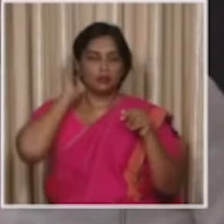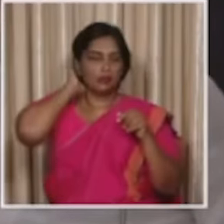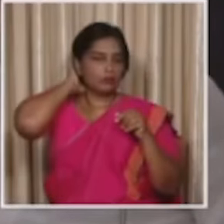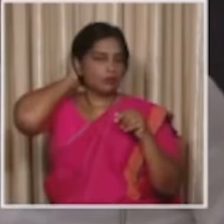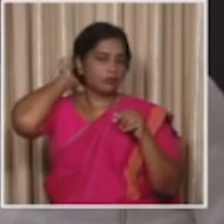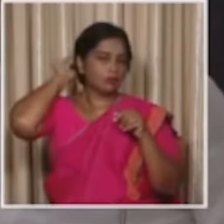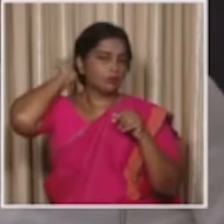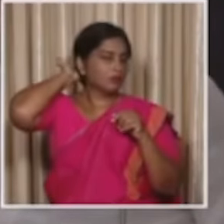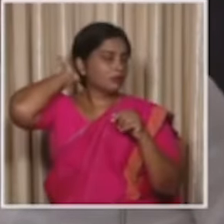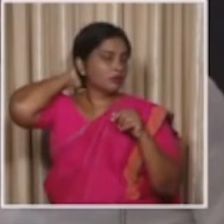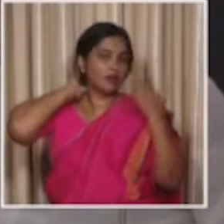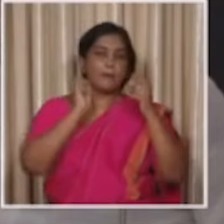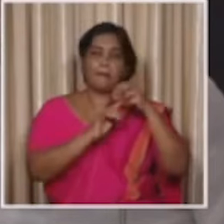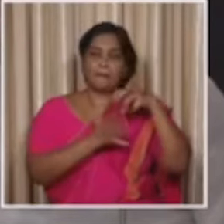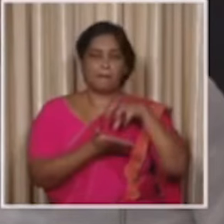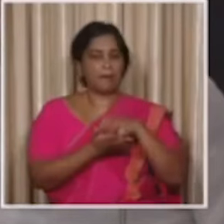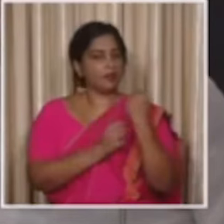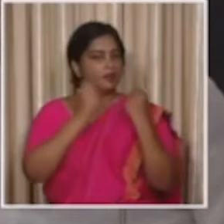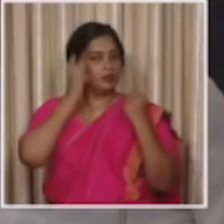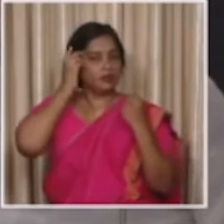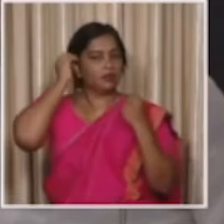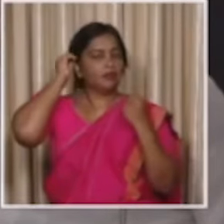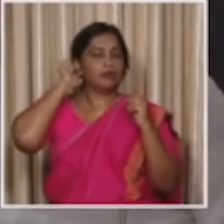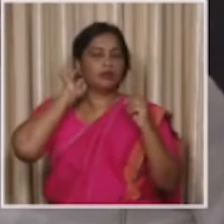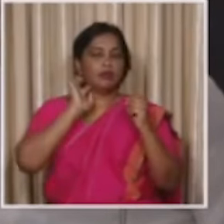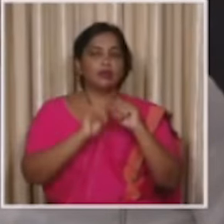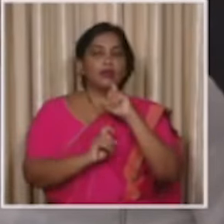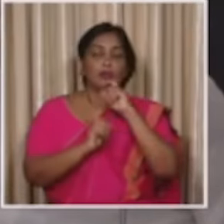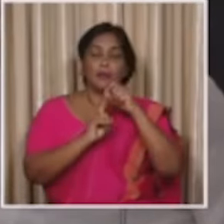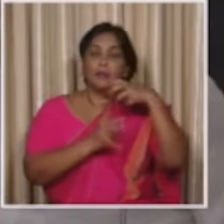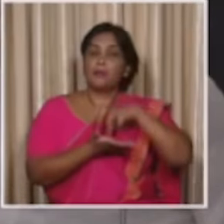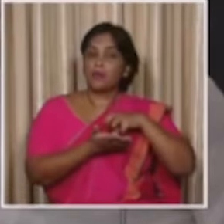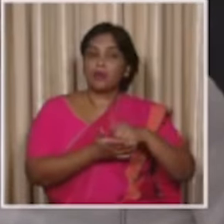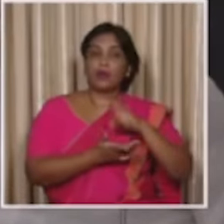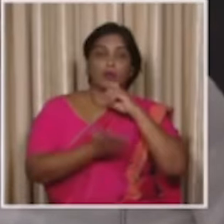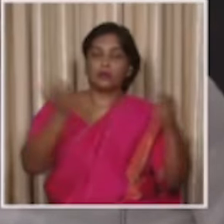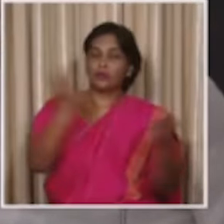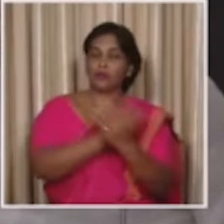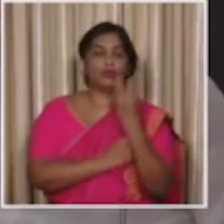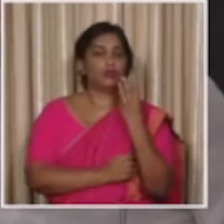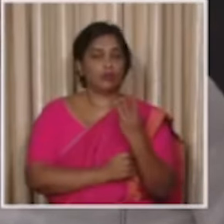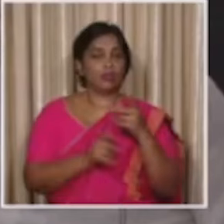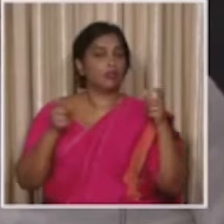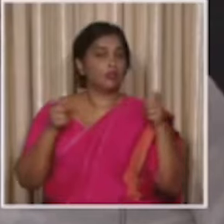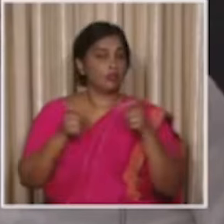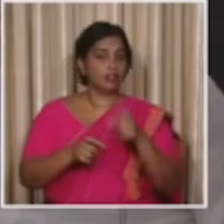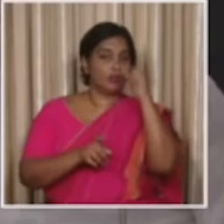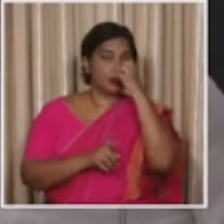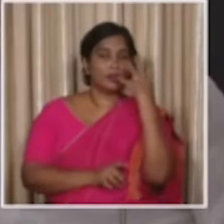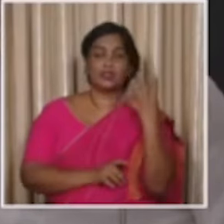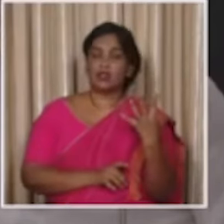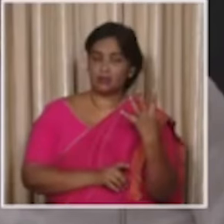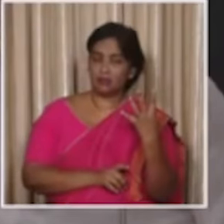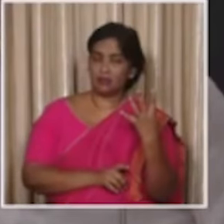පාර අපි දුන්න පළාත් සභාවට බලතල පළාත් සභාවෙන් එකට රිට් පෙස්සන් තුනක් ගියා තහනම් නියෝගය මාස හතරක්